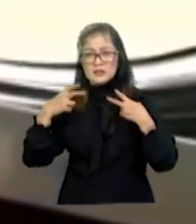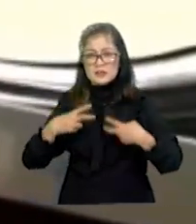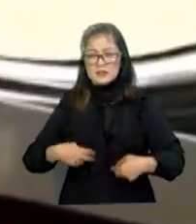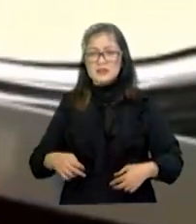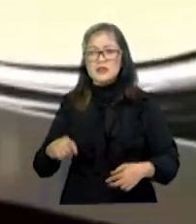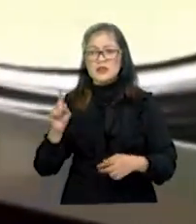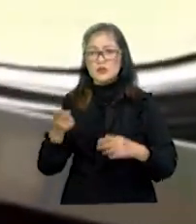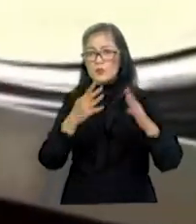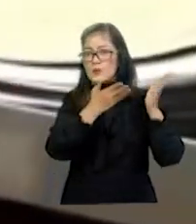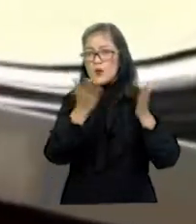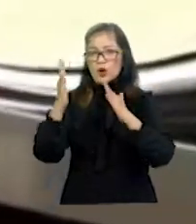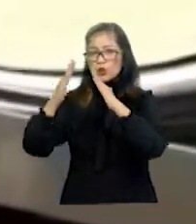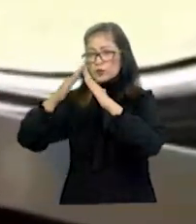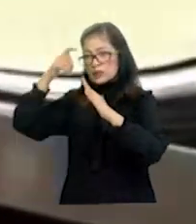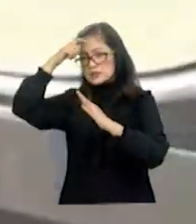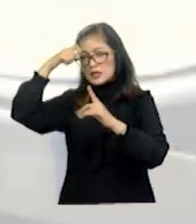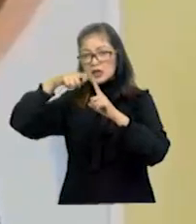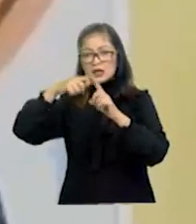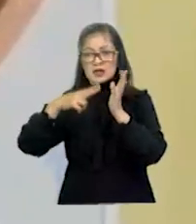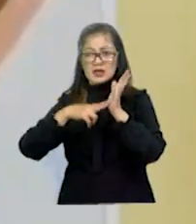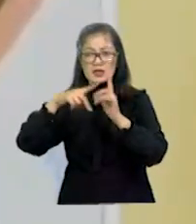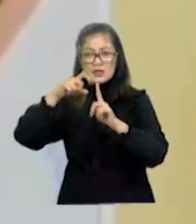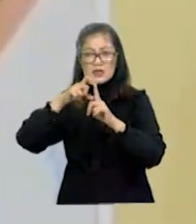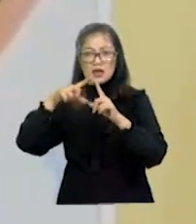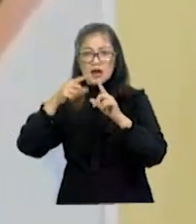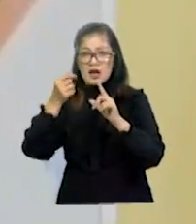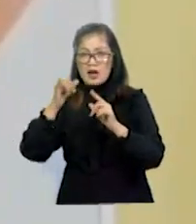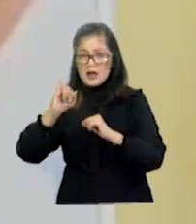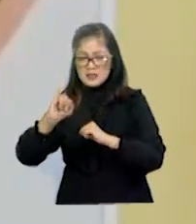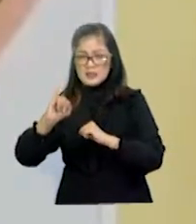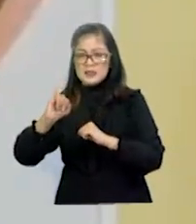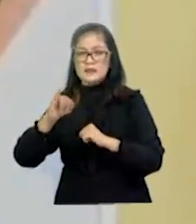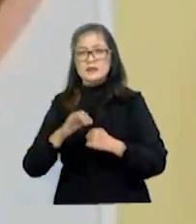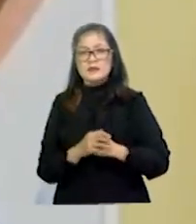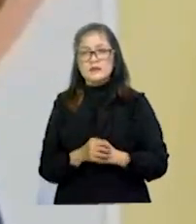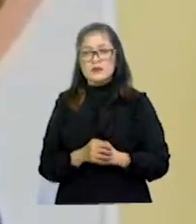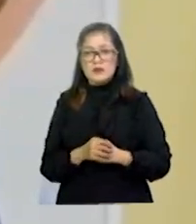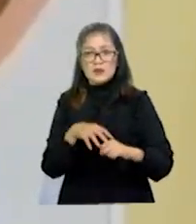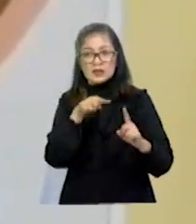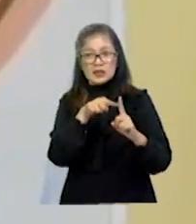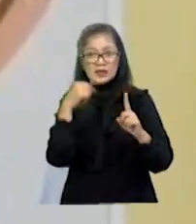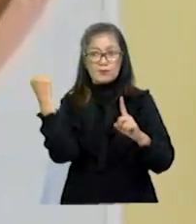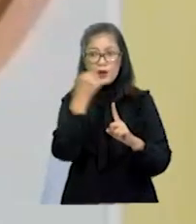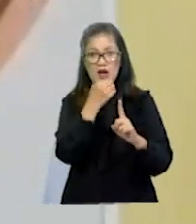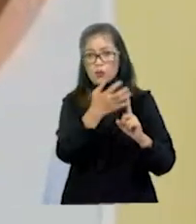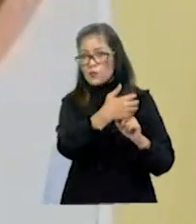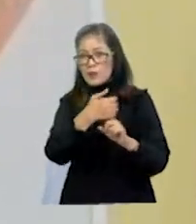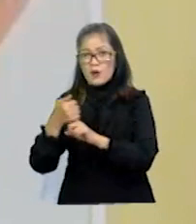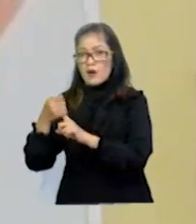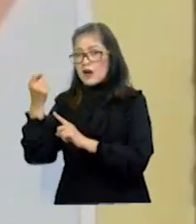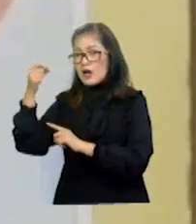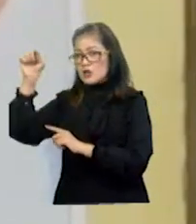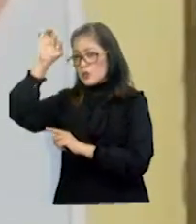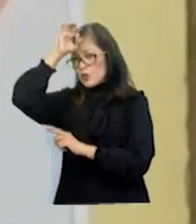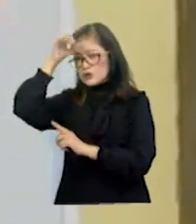rumah sakit di Kendari. Kemudian kita membawa pelaku ke Polres. Setelah itu kita mengambil keterangan dari pelaku